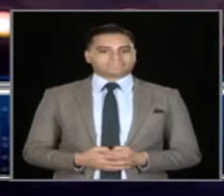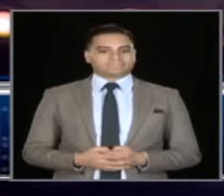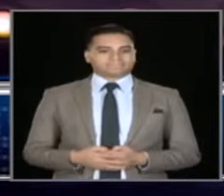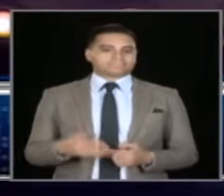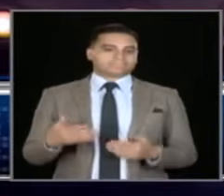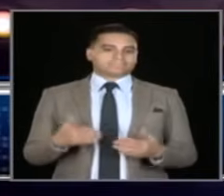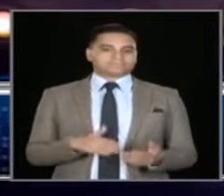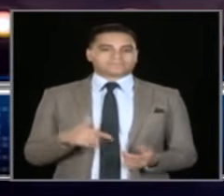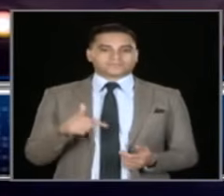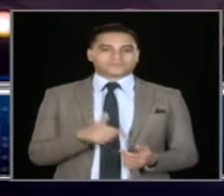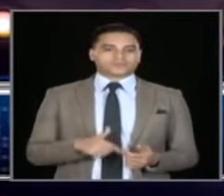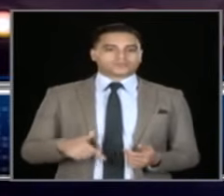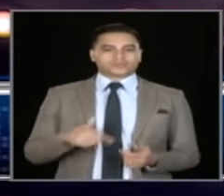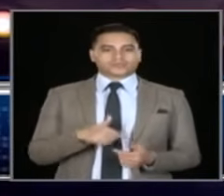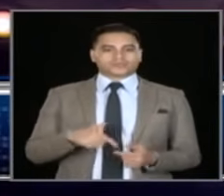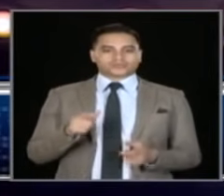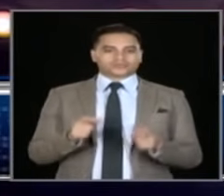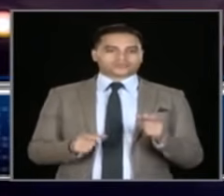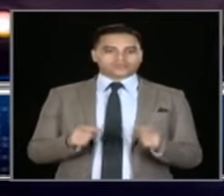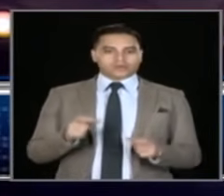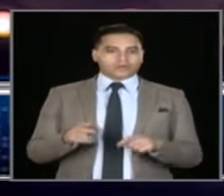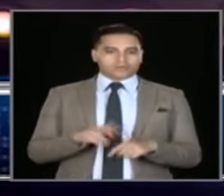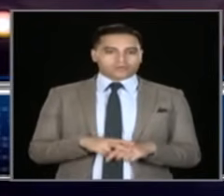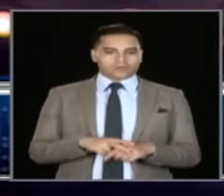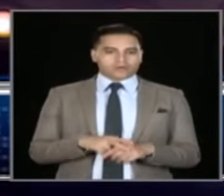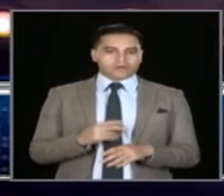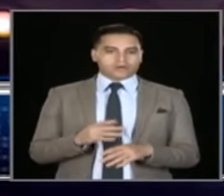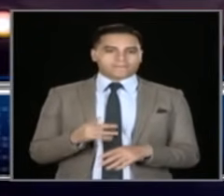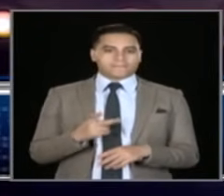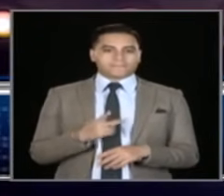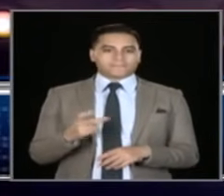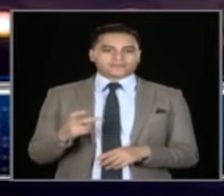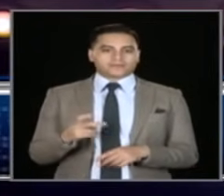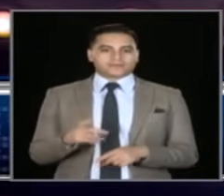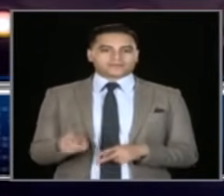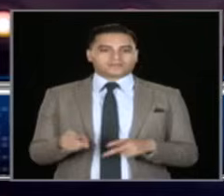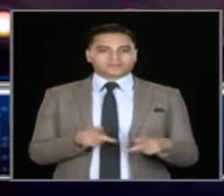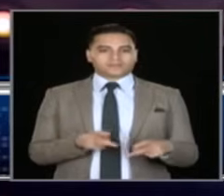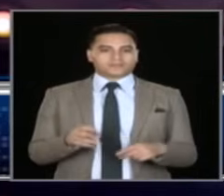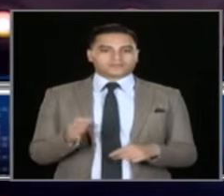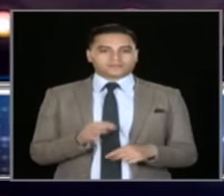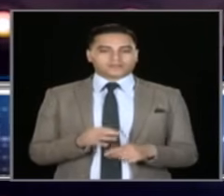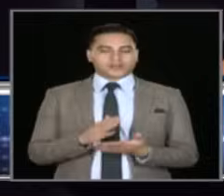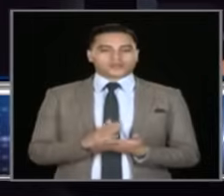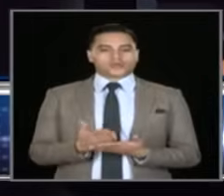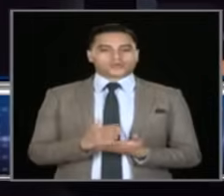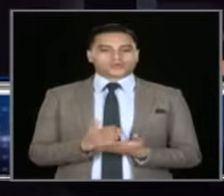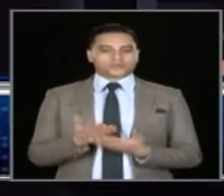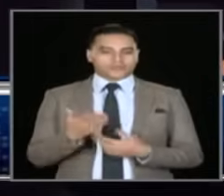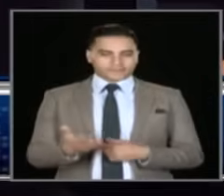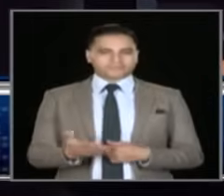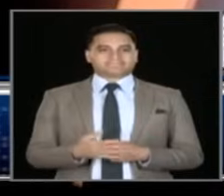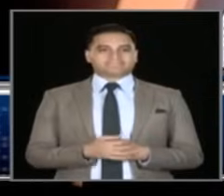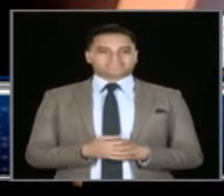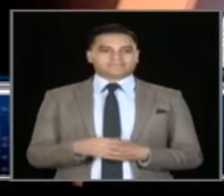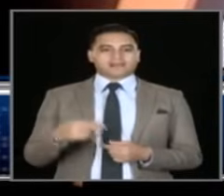اتوفى 26 شخص واتصاب أكتر من 200 في اليونان.